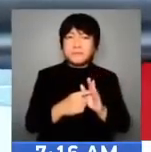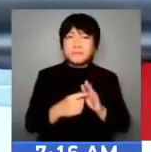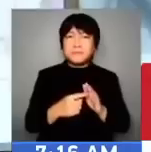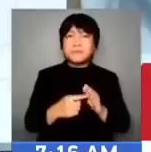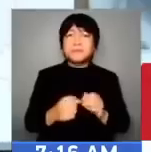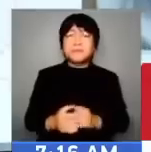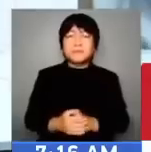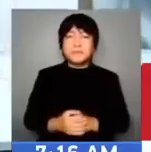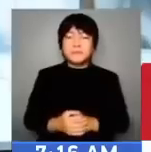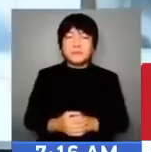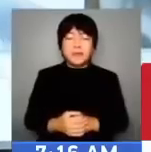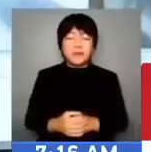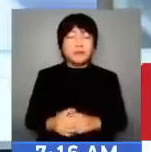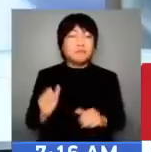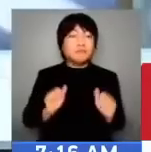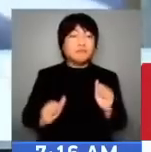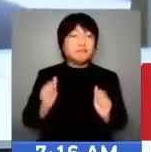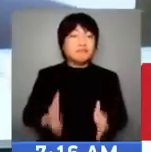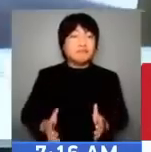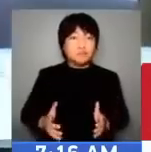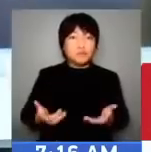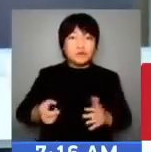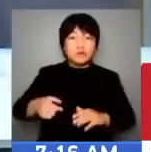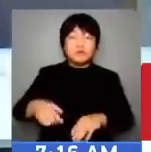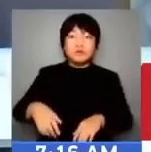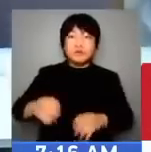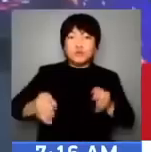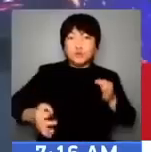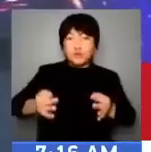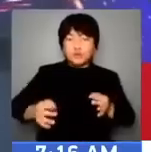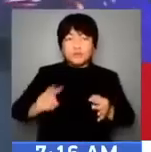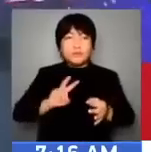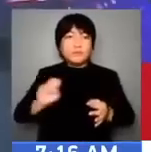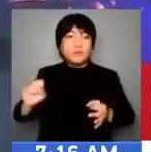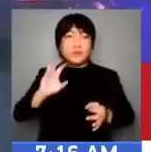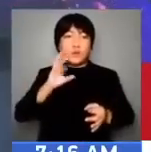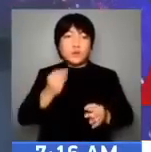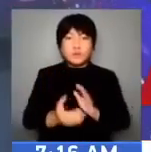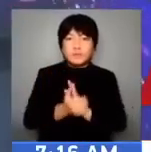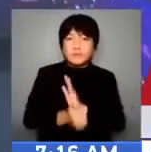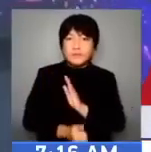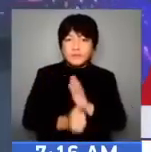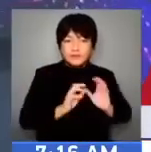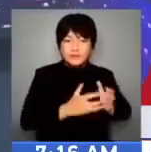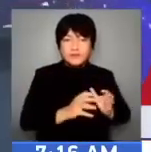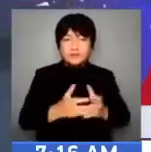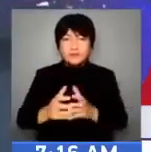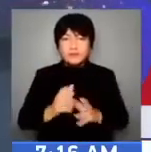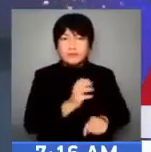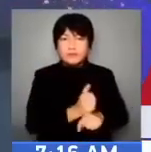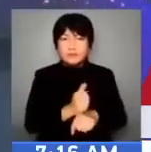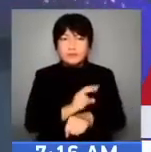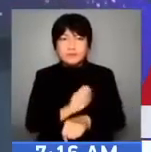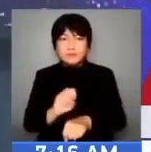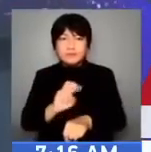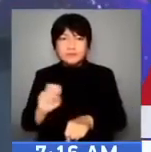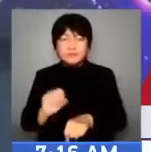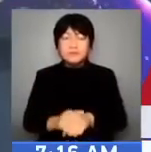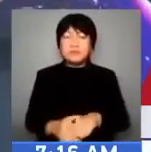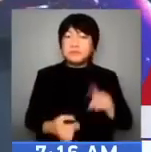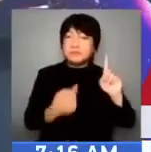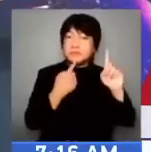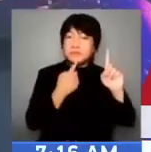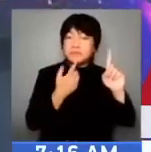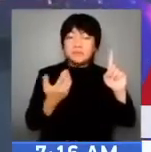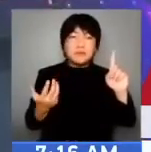celebrity judge na makikipaglaban para sa kanilang talents. I'd like to be open to things I don't expect, things